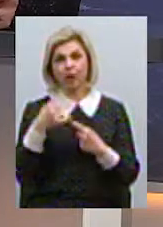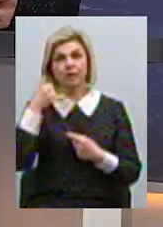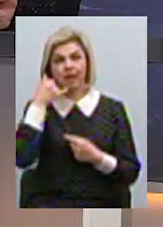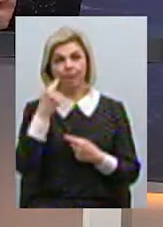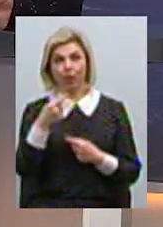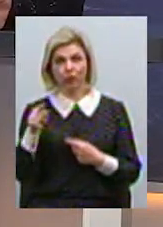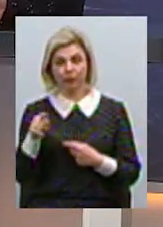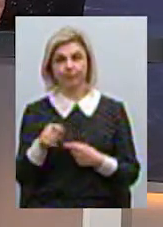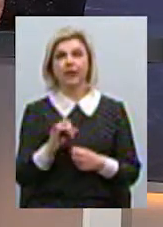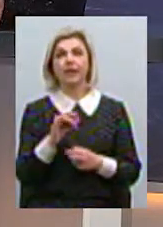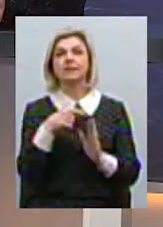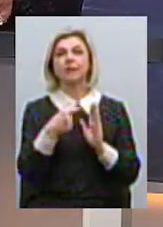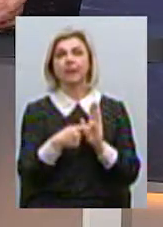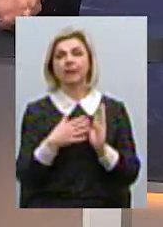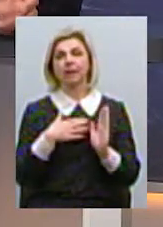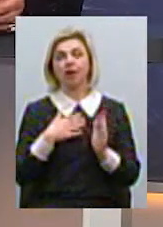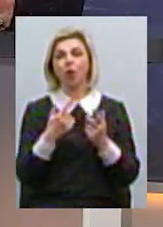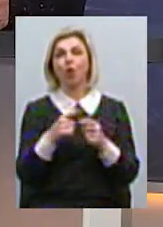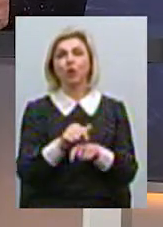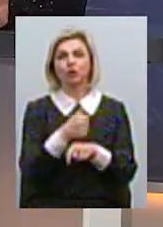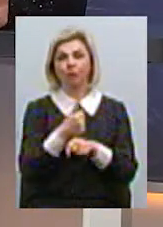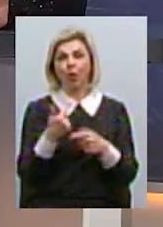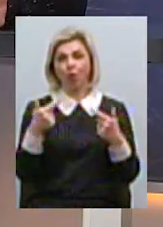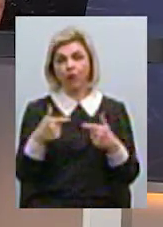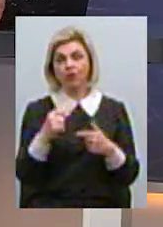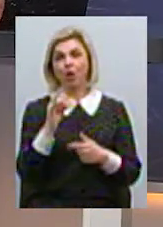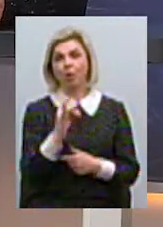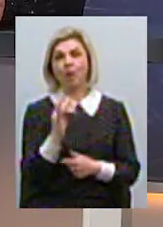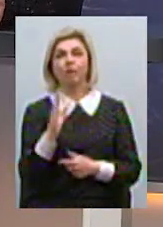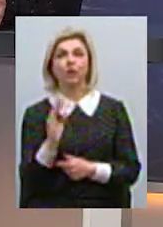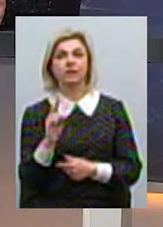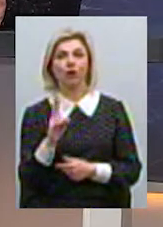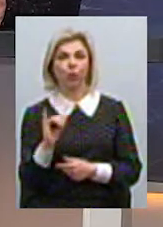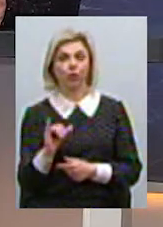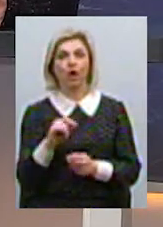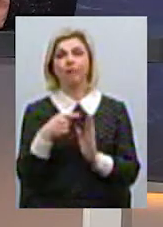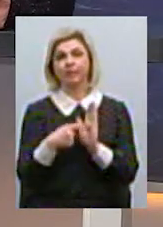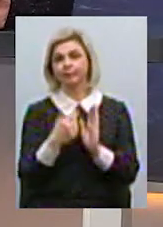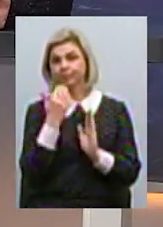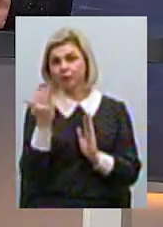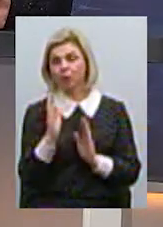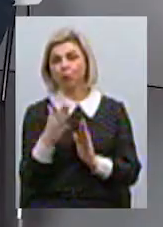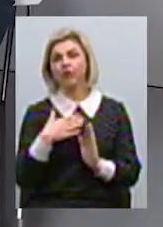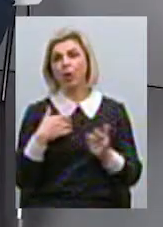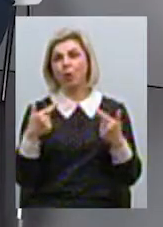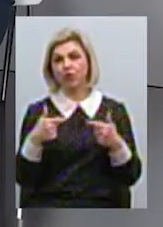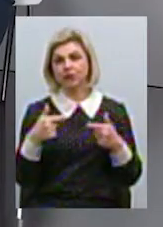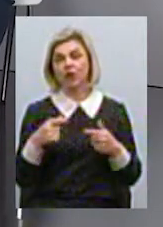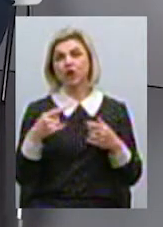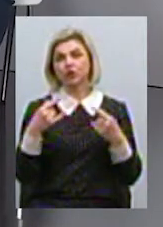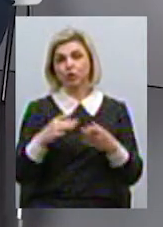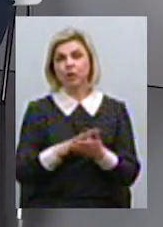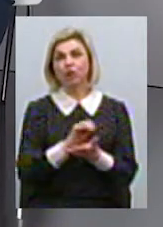телефоном. Також запитання нашому основному гостю Роману Возняку поставлять наші гості в студії. Журналісти